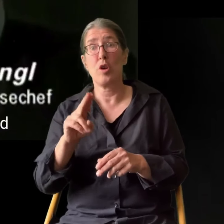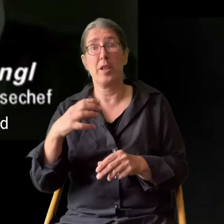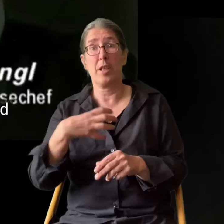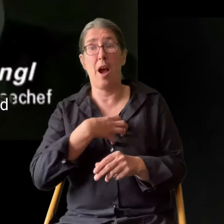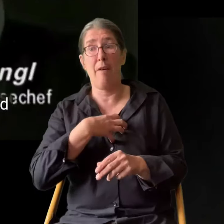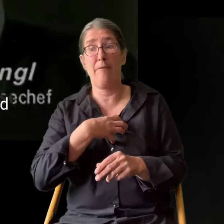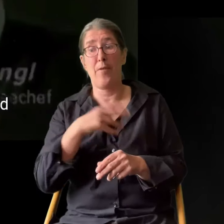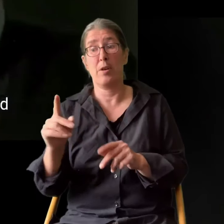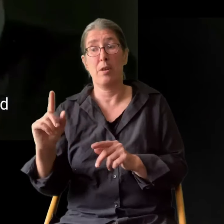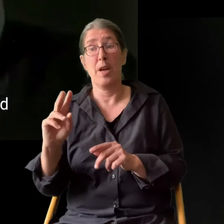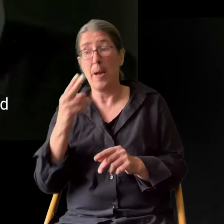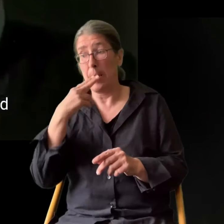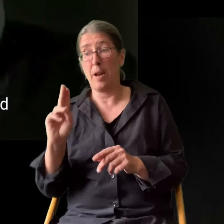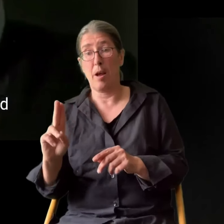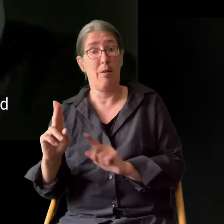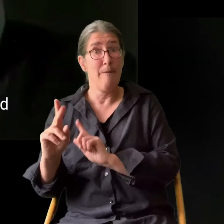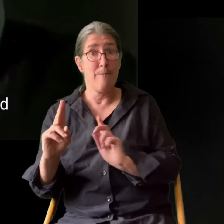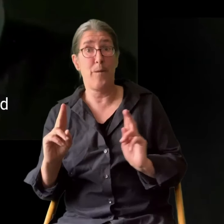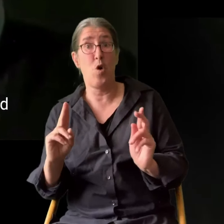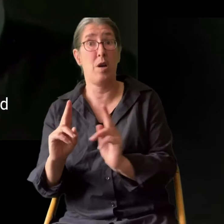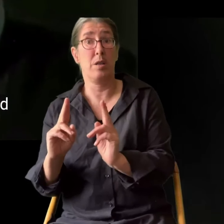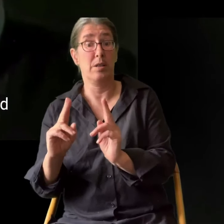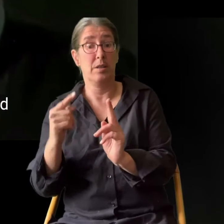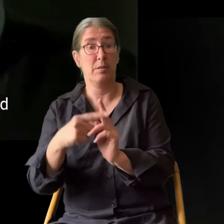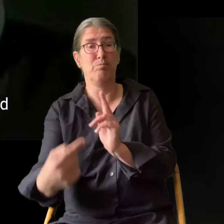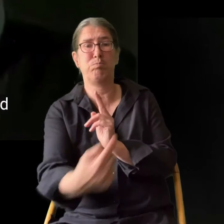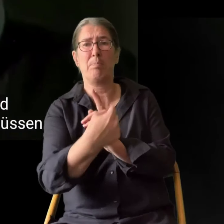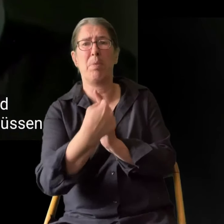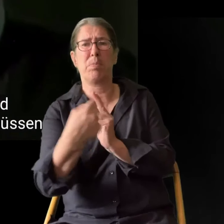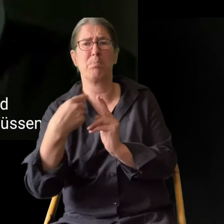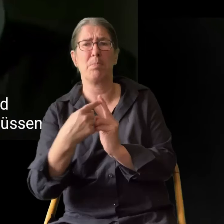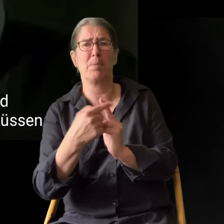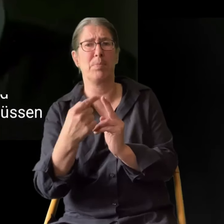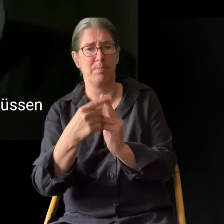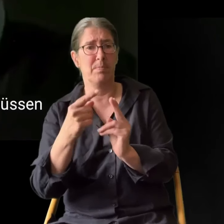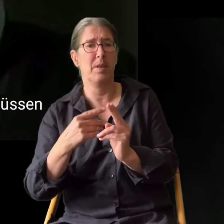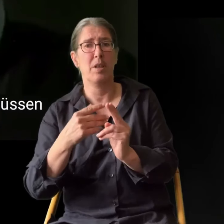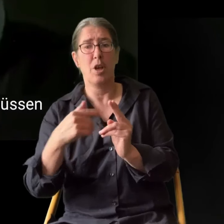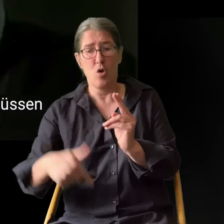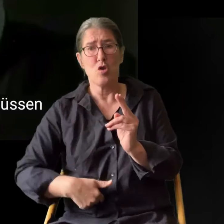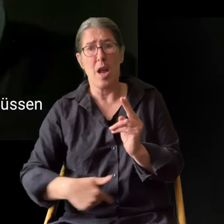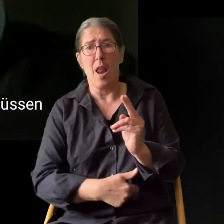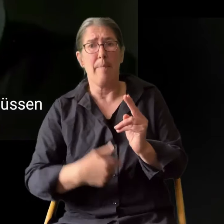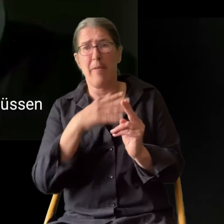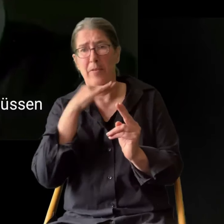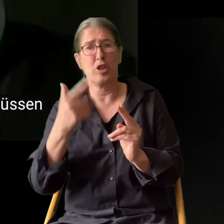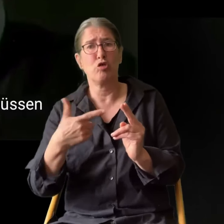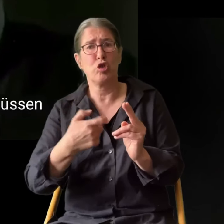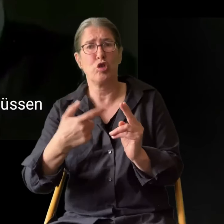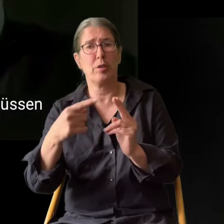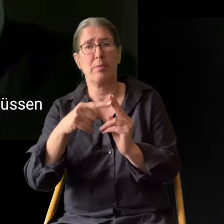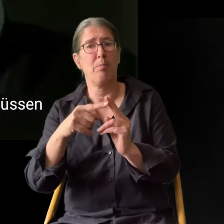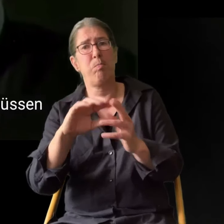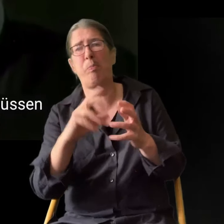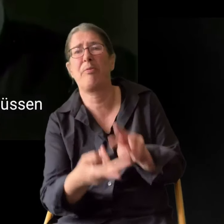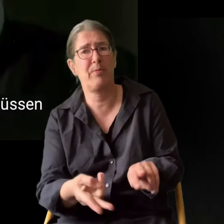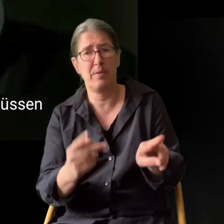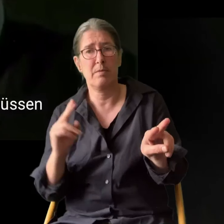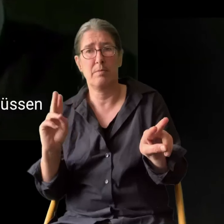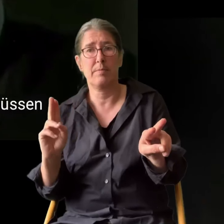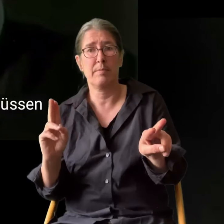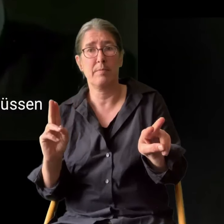ihn und brach zusammen mit zahlreichen Schüssen im Unterleib